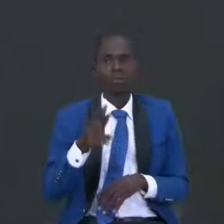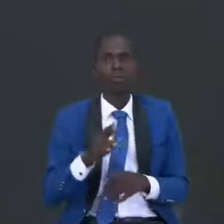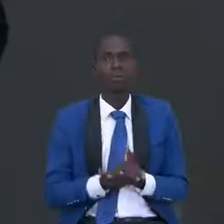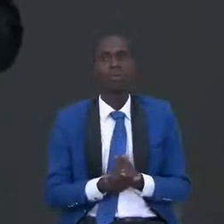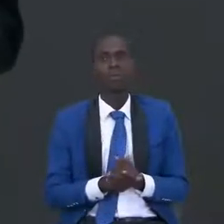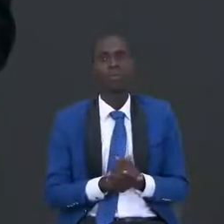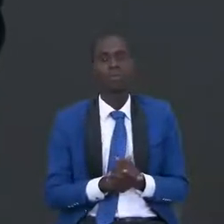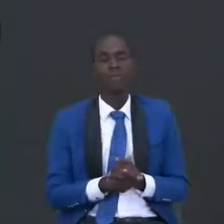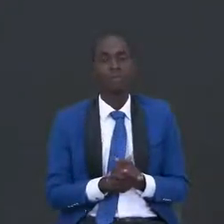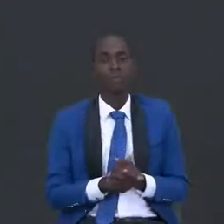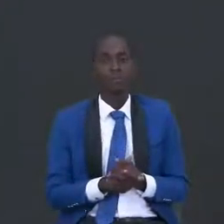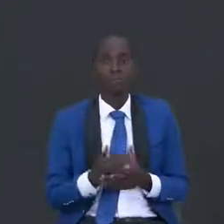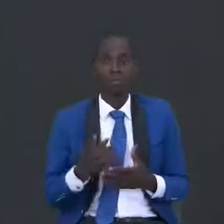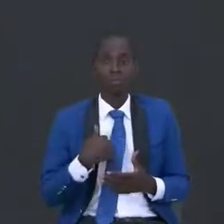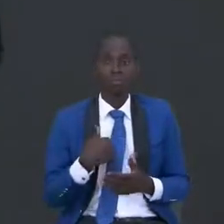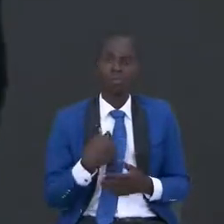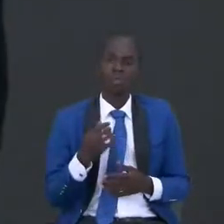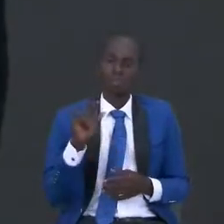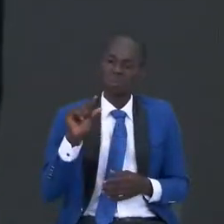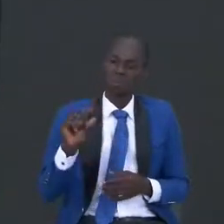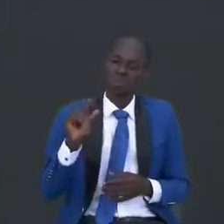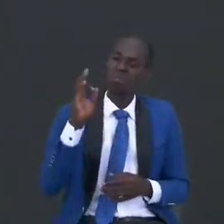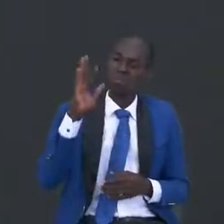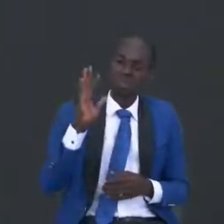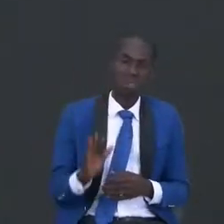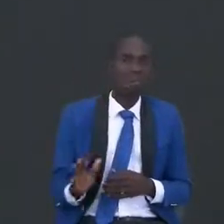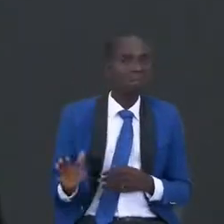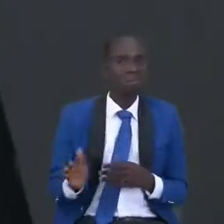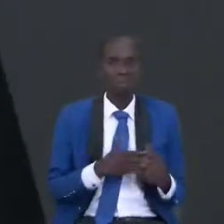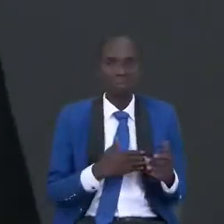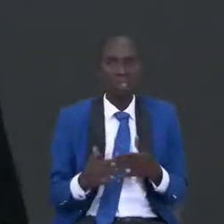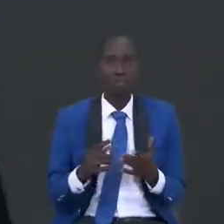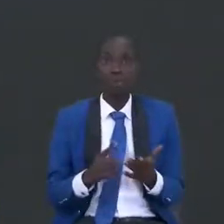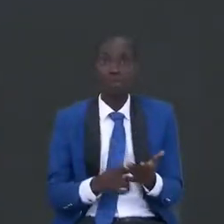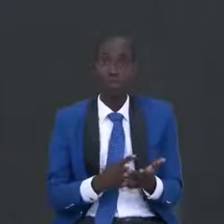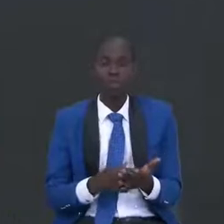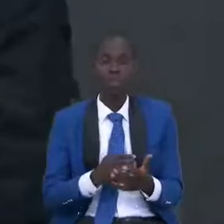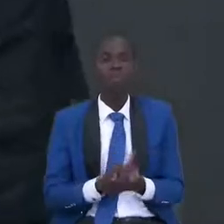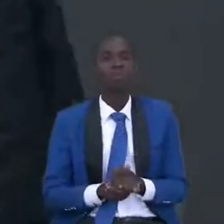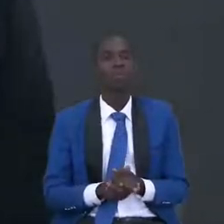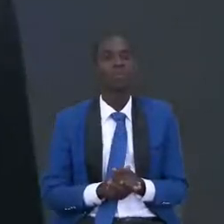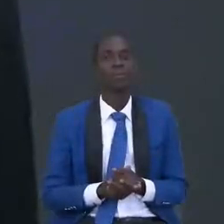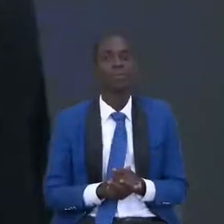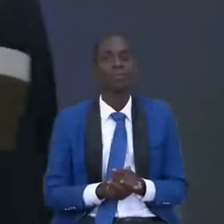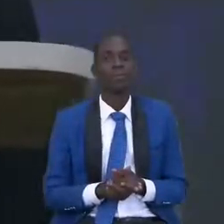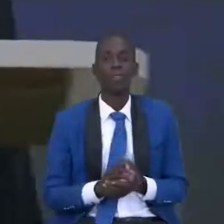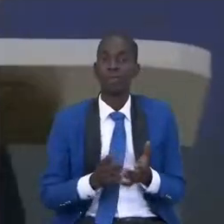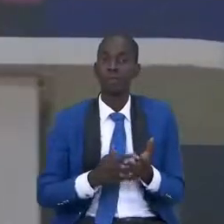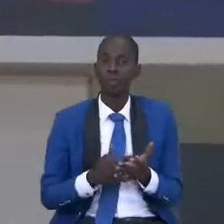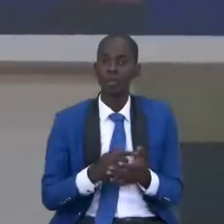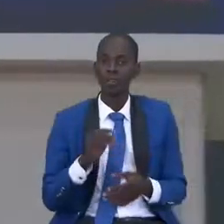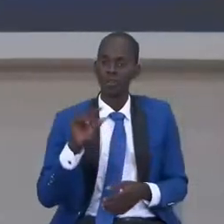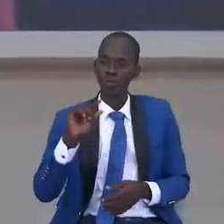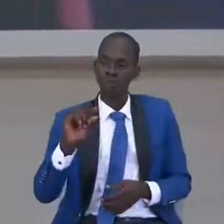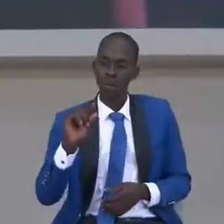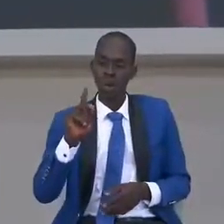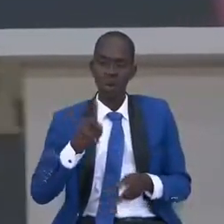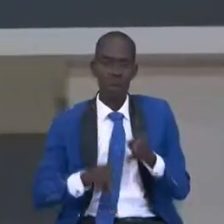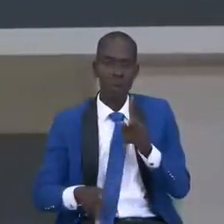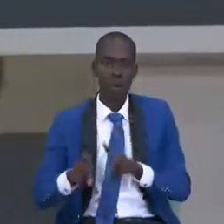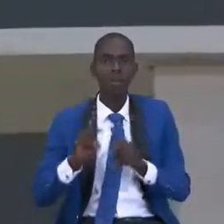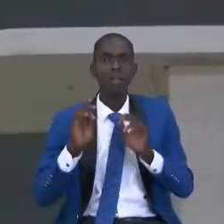je suis un petit prédicateur, mais tout de même, parfois, les petites personnes